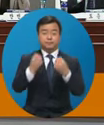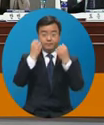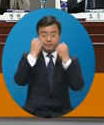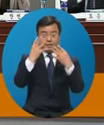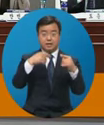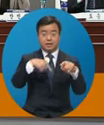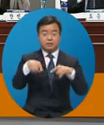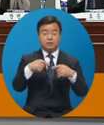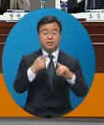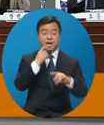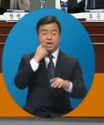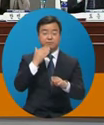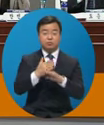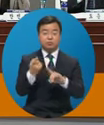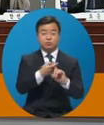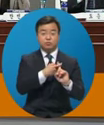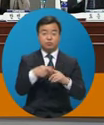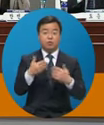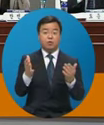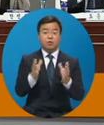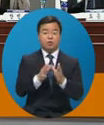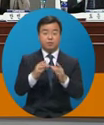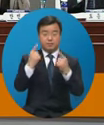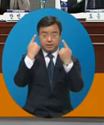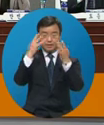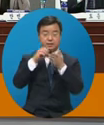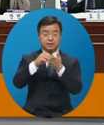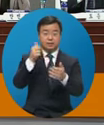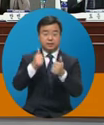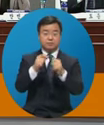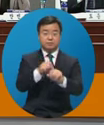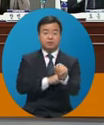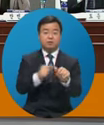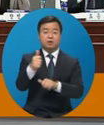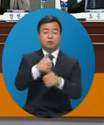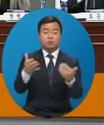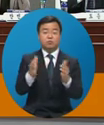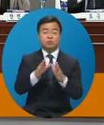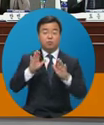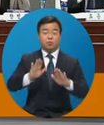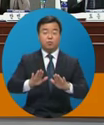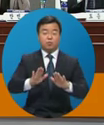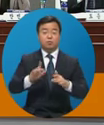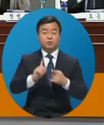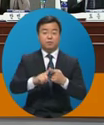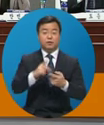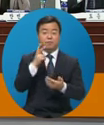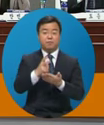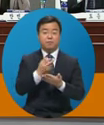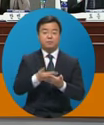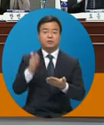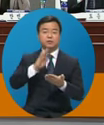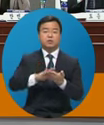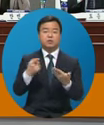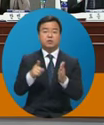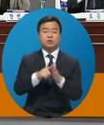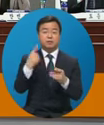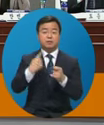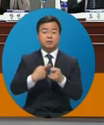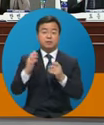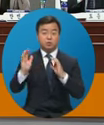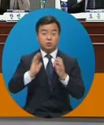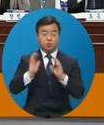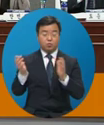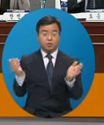새정치민주연합 수능대책특별위원회가 오늘 수능 시스템 개선을 위한 첫 토론회를 개최했습니다. 전문가들은